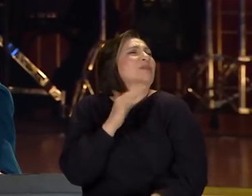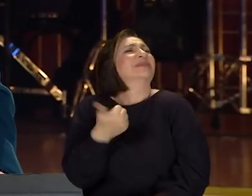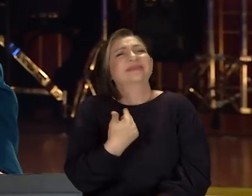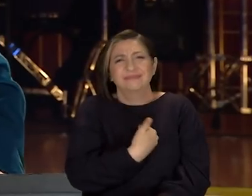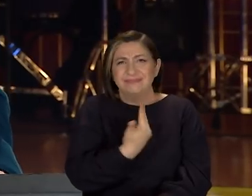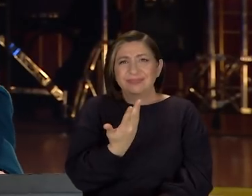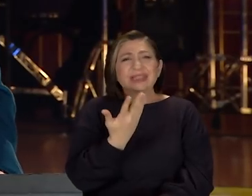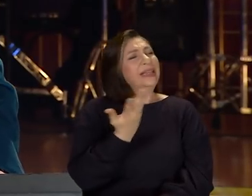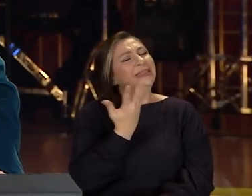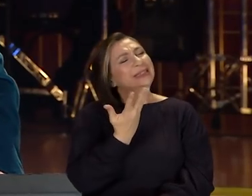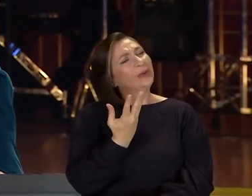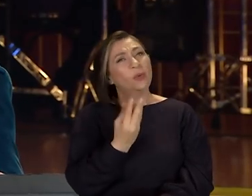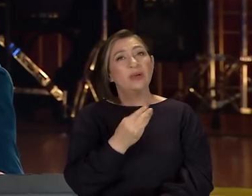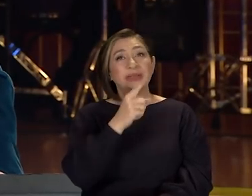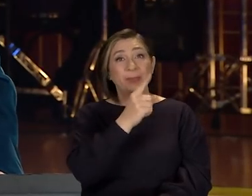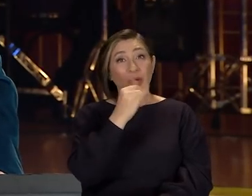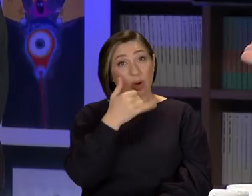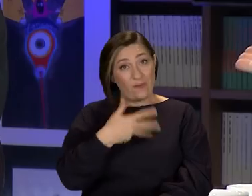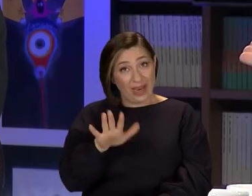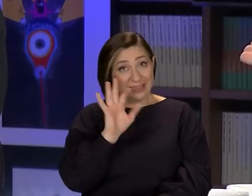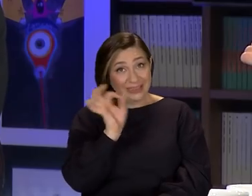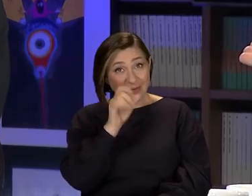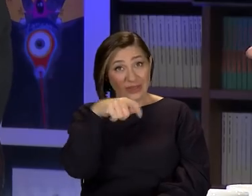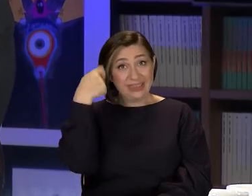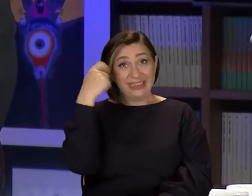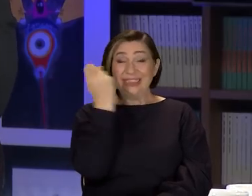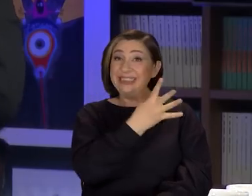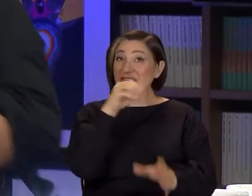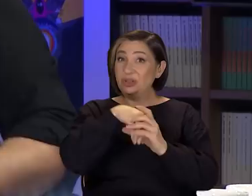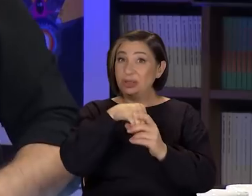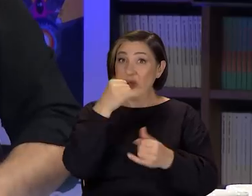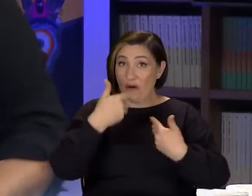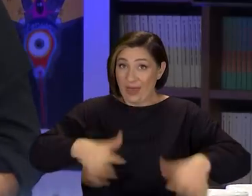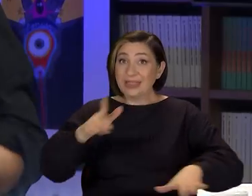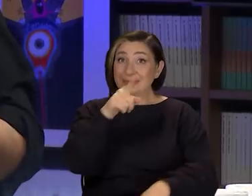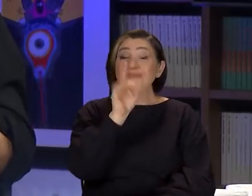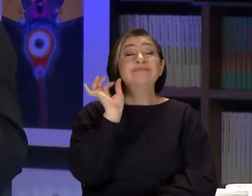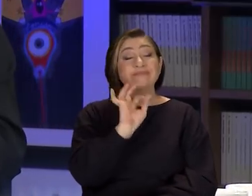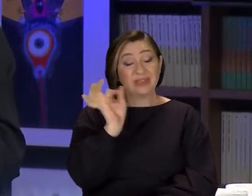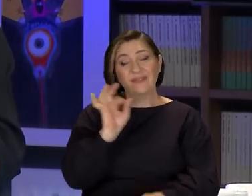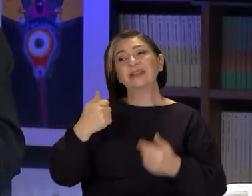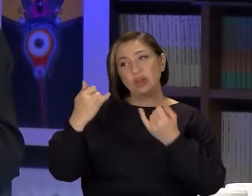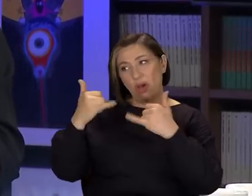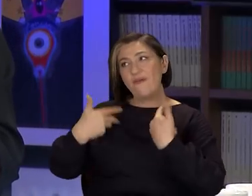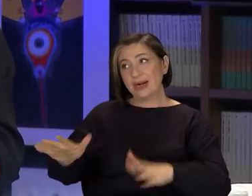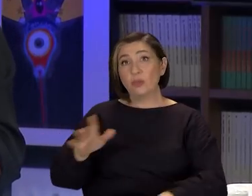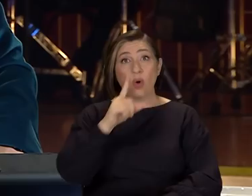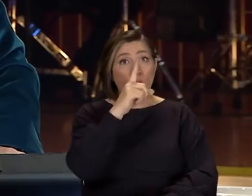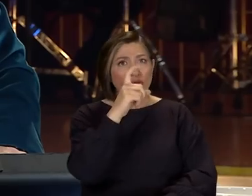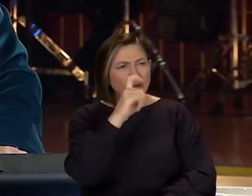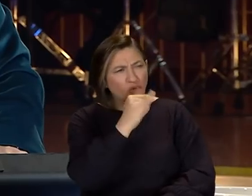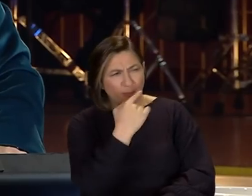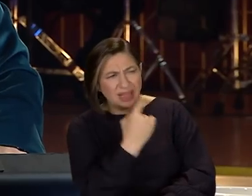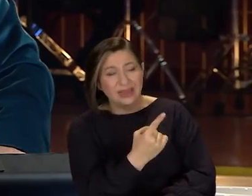nasıl olur? Nasıl gidiyor? Sen bir de kilo verdin değil mi o dizi için? Bu kilo vermiş hali. Bu kilo vermiş halim abi, aynen. Ya 19 kilo mu